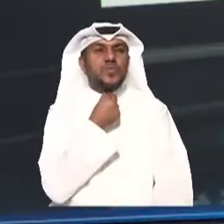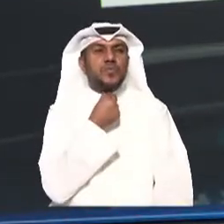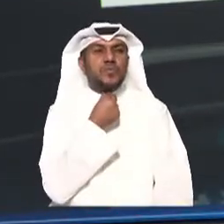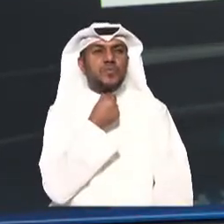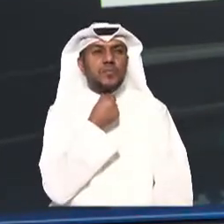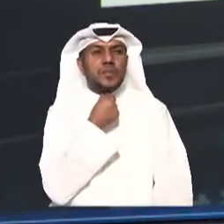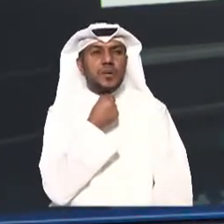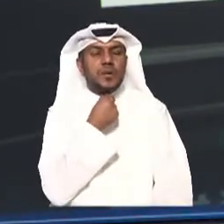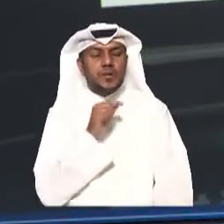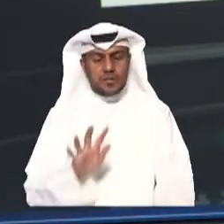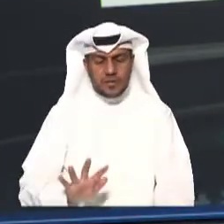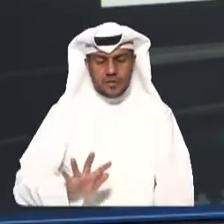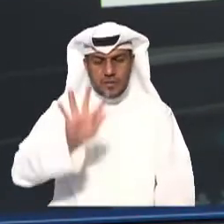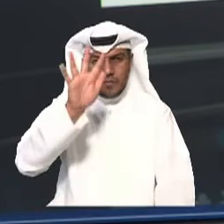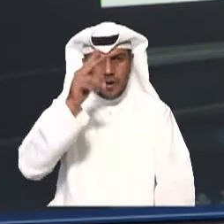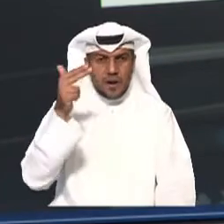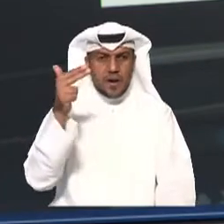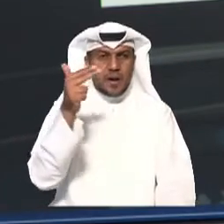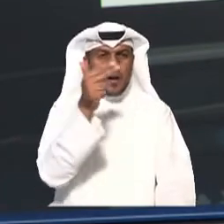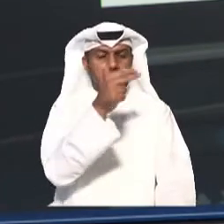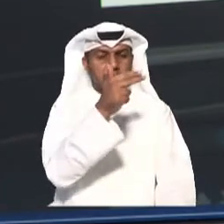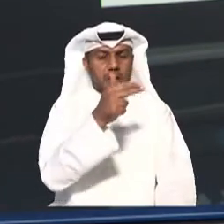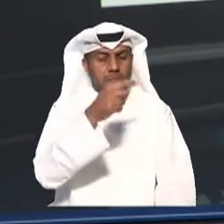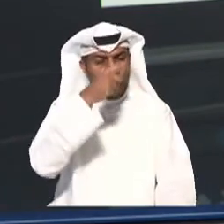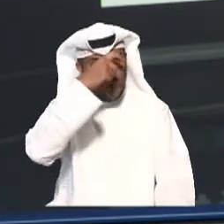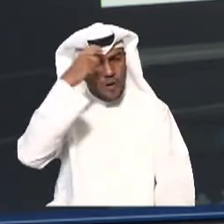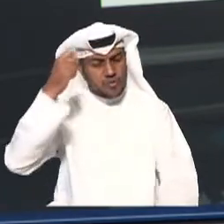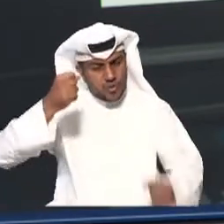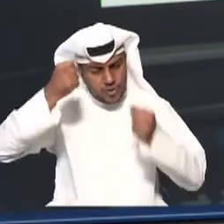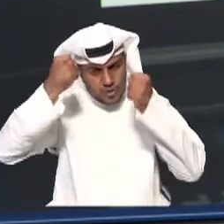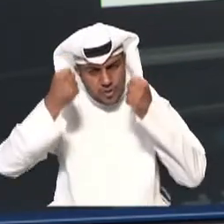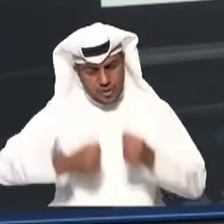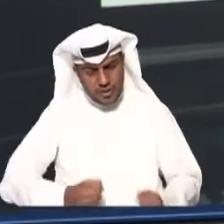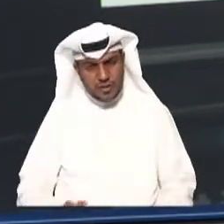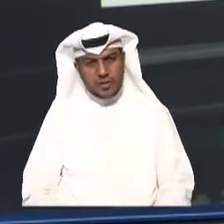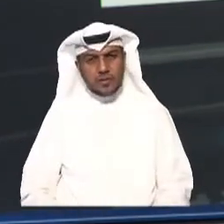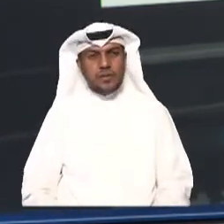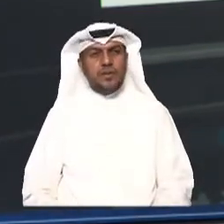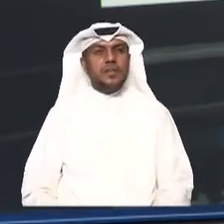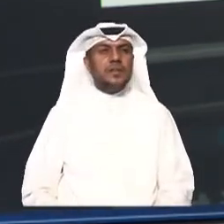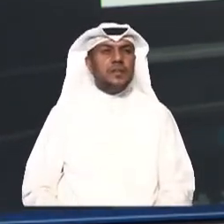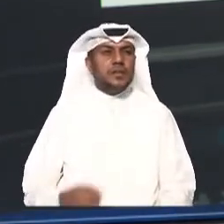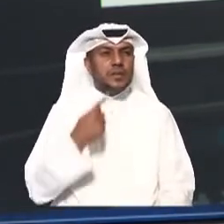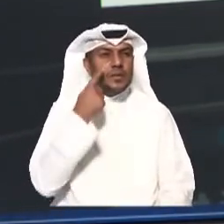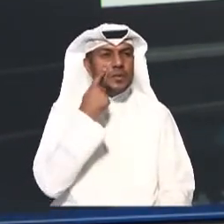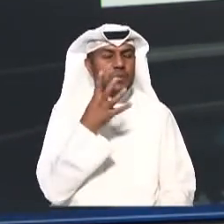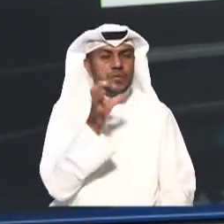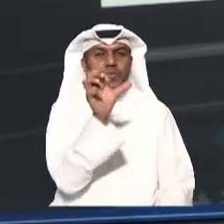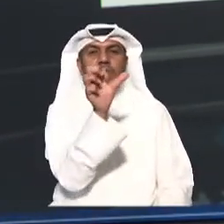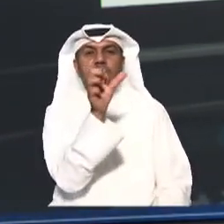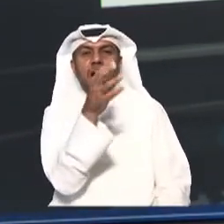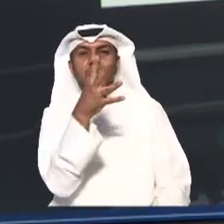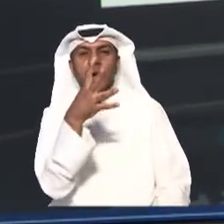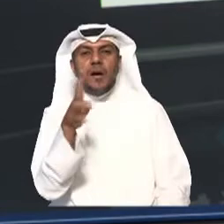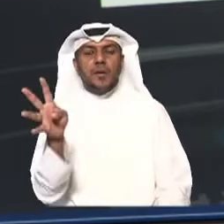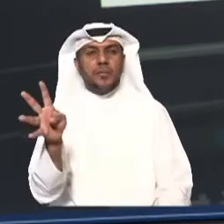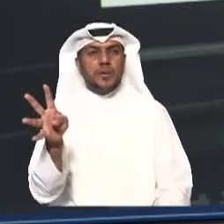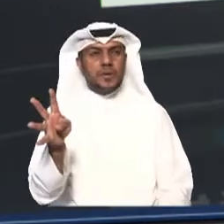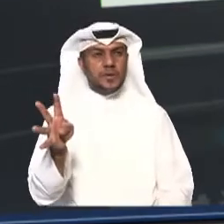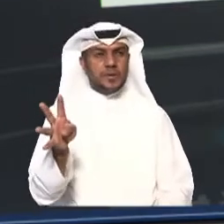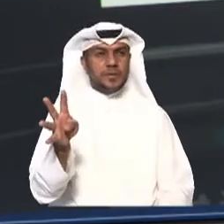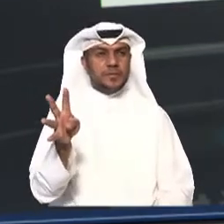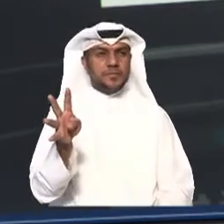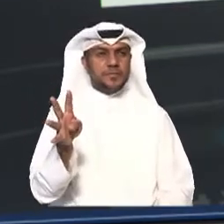للرياح الشمالية الغربية، أجواء شديدة الحرارة وارتفاع نسبي في درجات الحرارة العظمى قد تصل إلى 49 درجة مئوية.